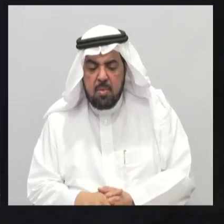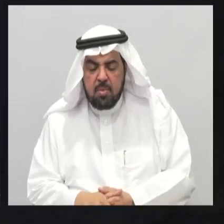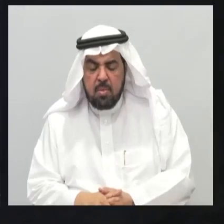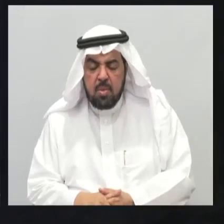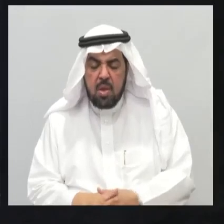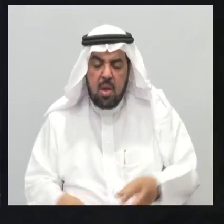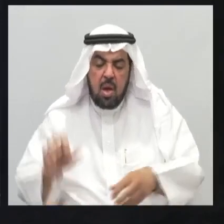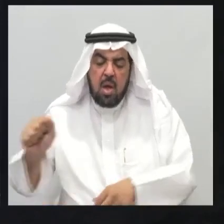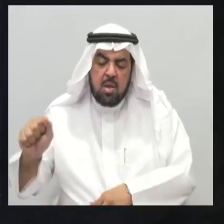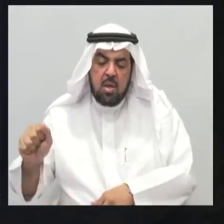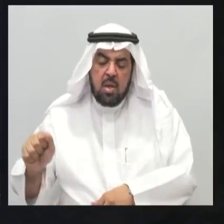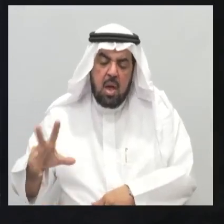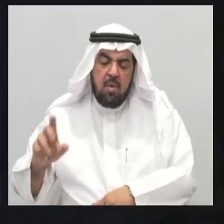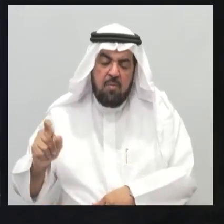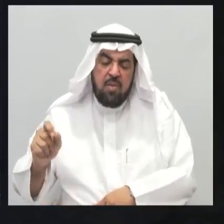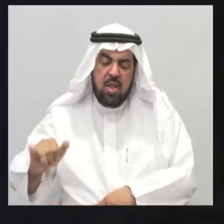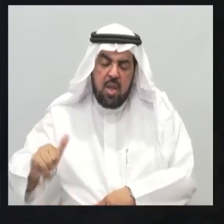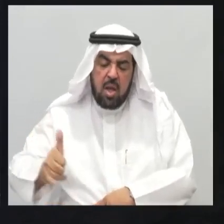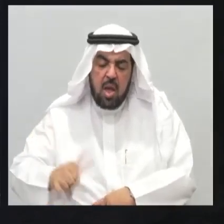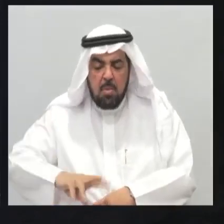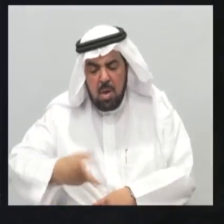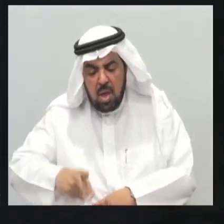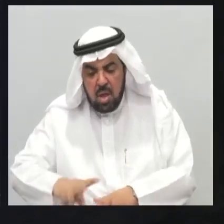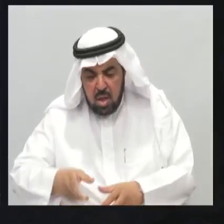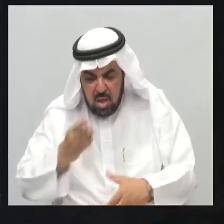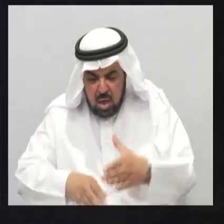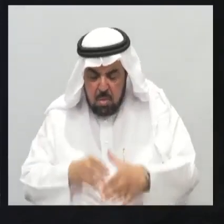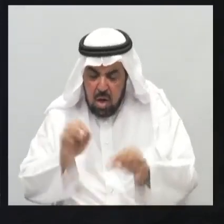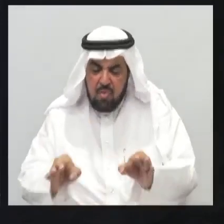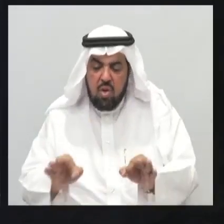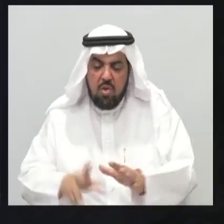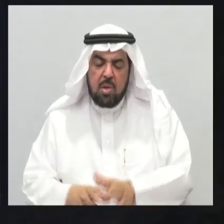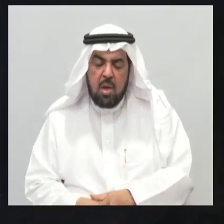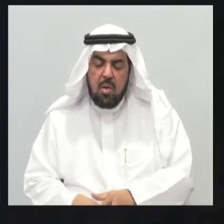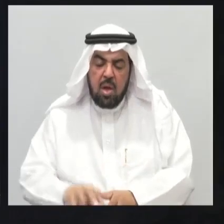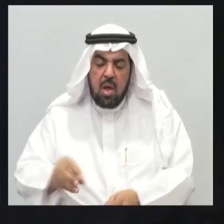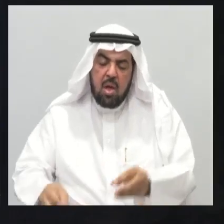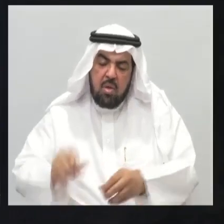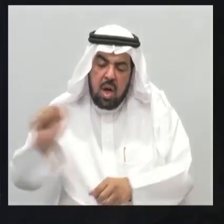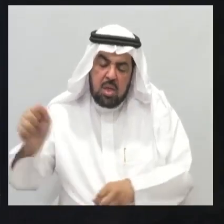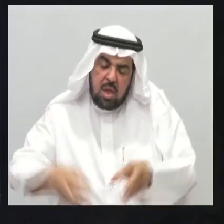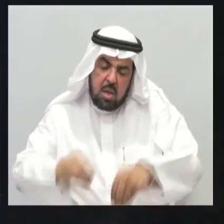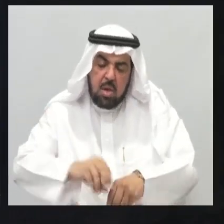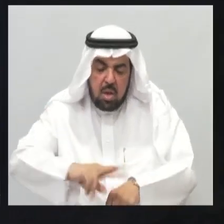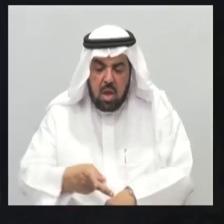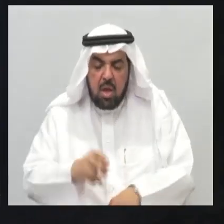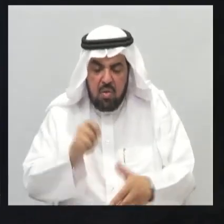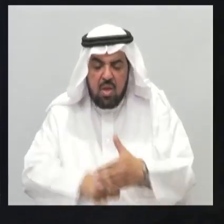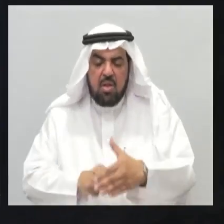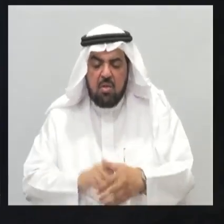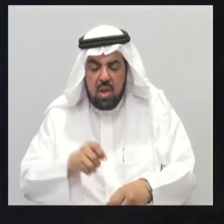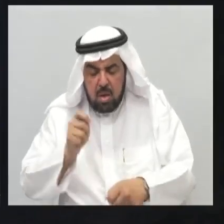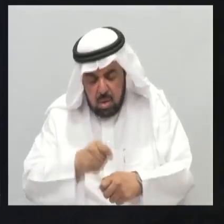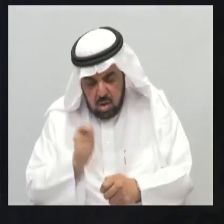الخاصية الفيزيائية لا يحدث تغير في التركيب، وفي الخاصية الكيميائية يحدث تغير في التركيب. هنا